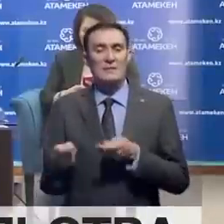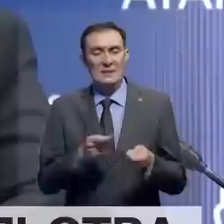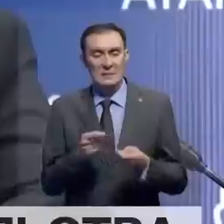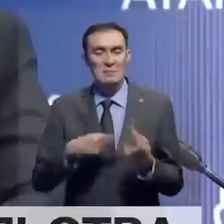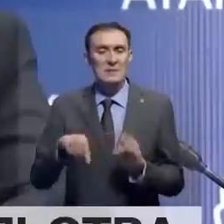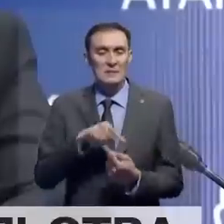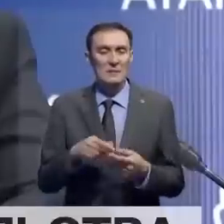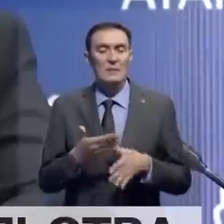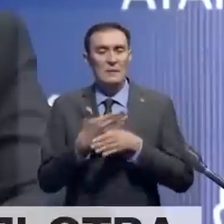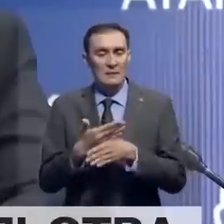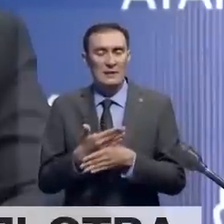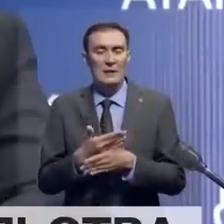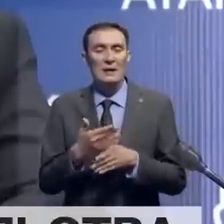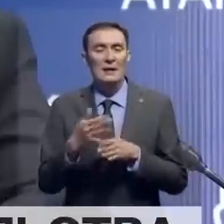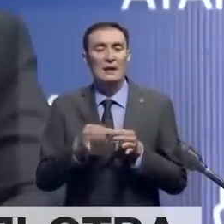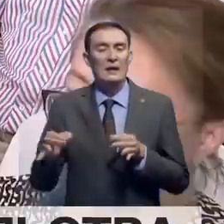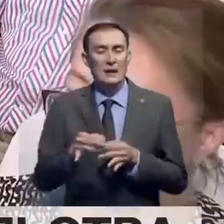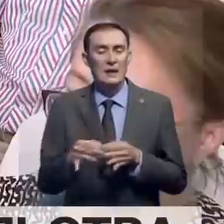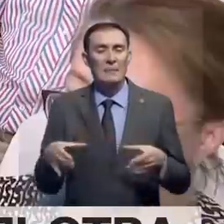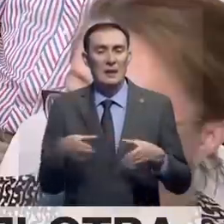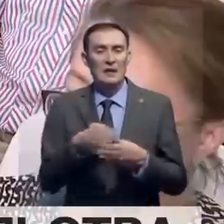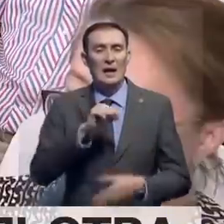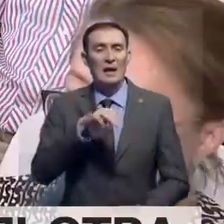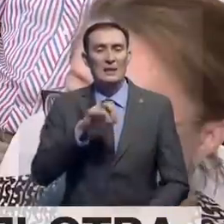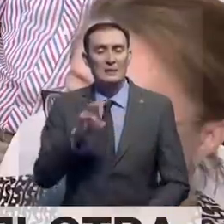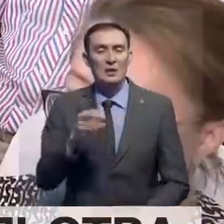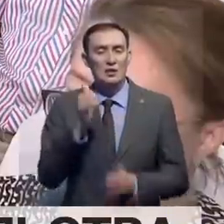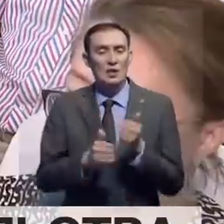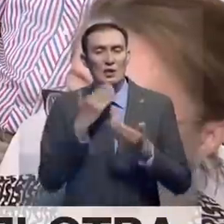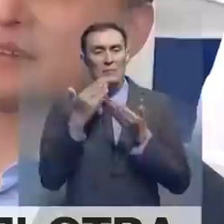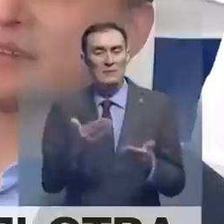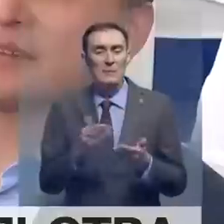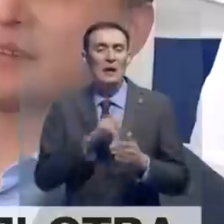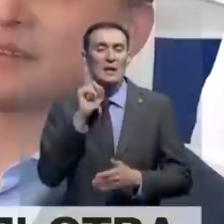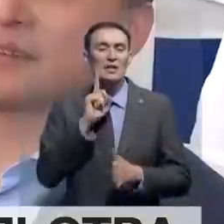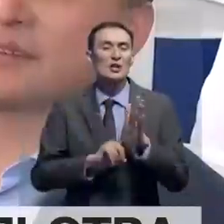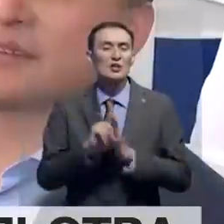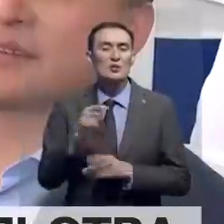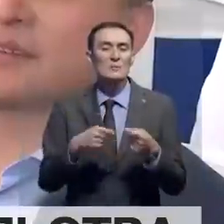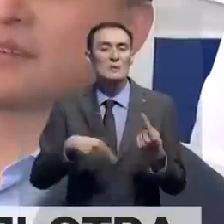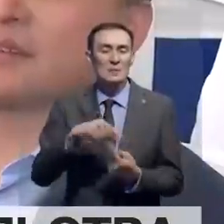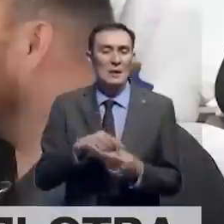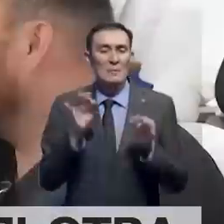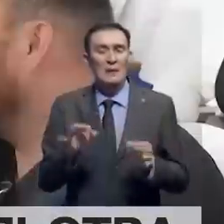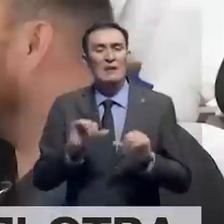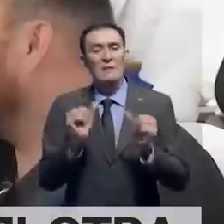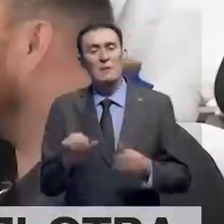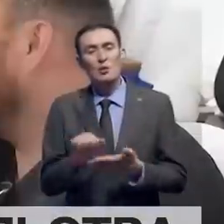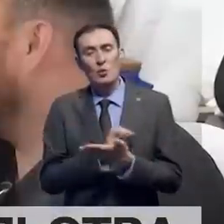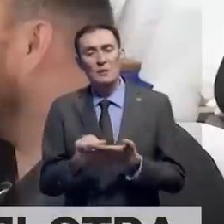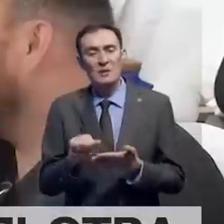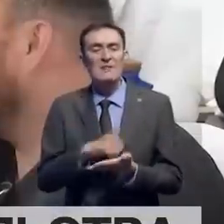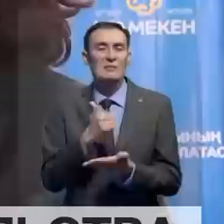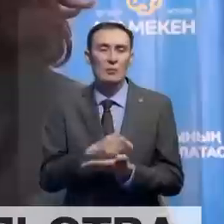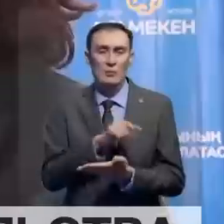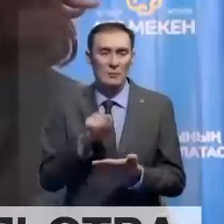бизнесменов региона поддерживает региональная палата предпринимателя атомикен чаще других обращаются молодые начинающие бизнесмены правильное оформление документов их